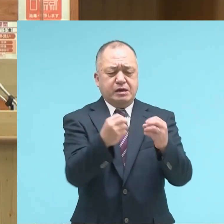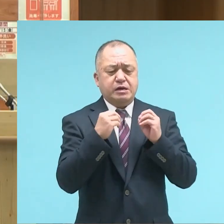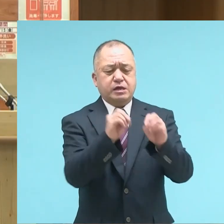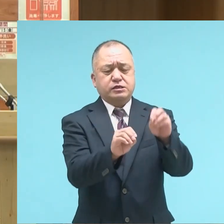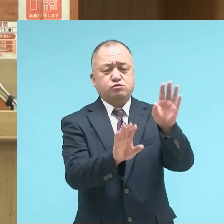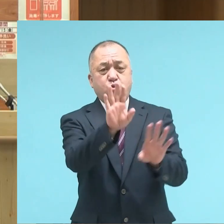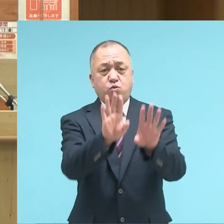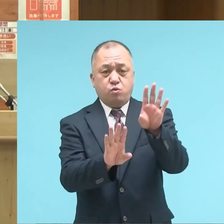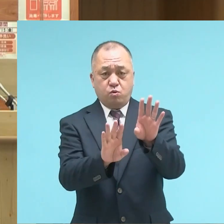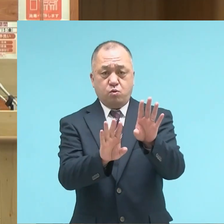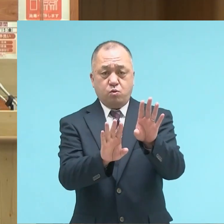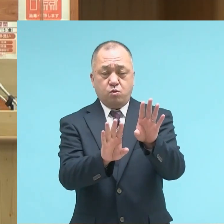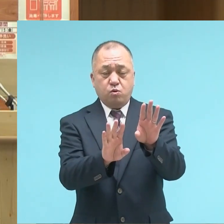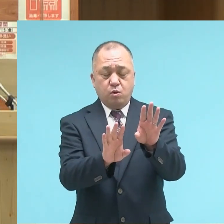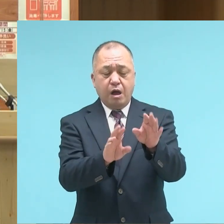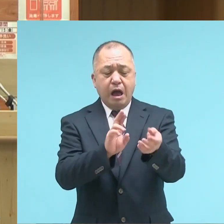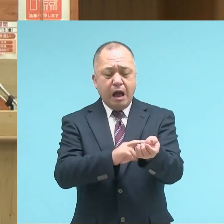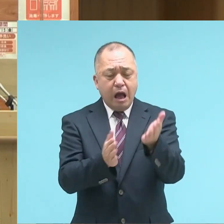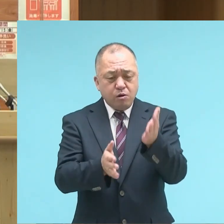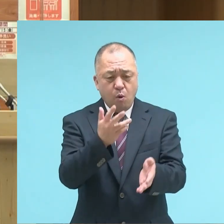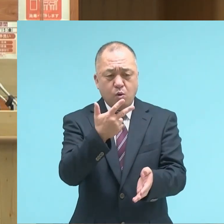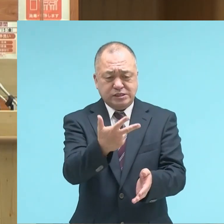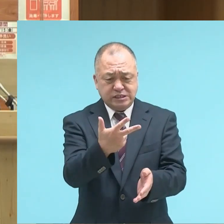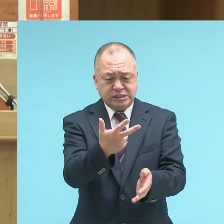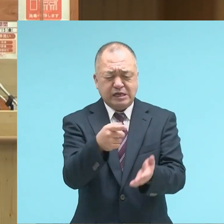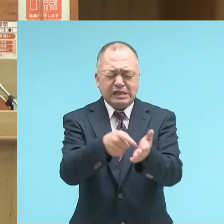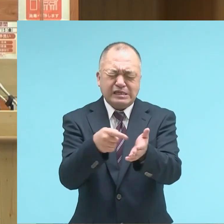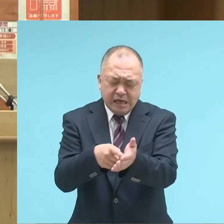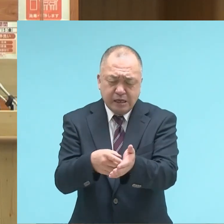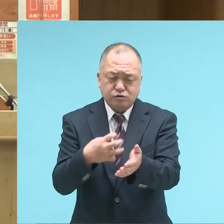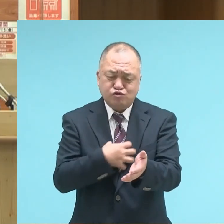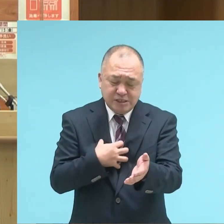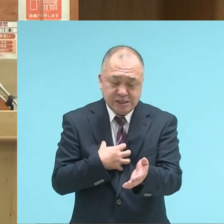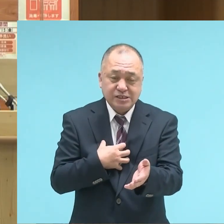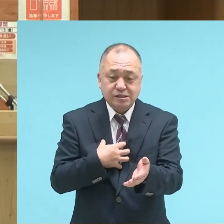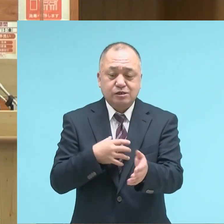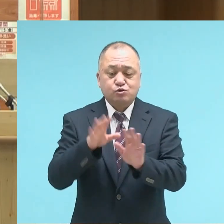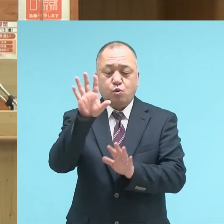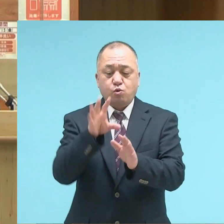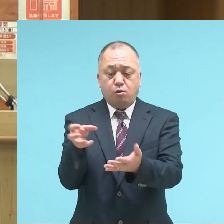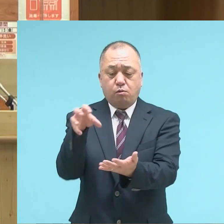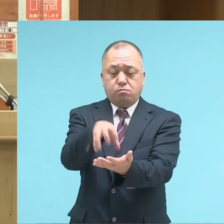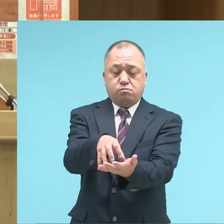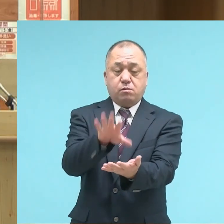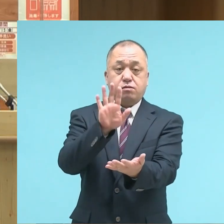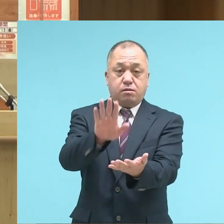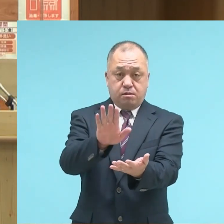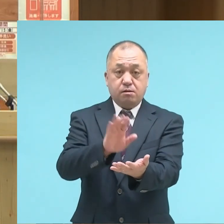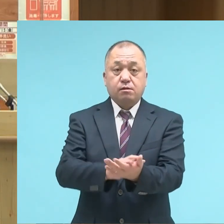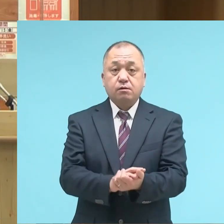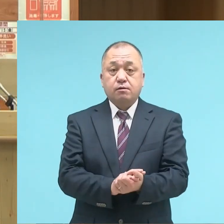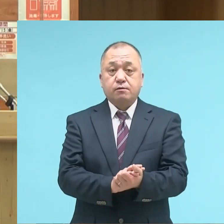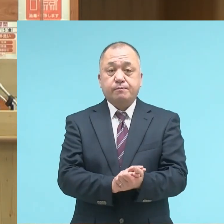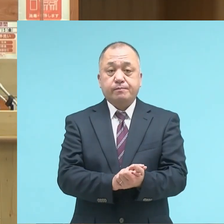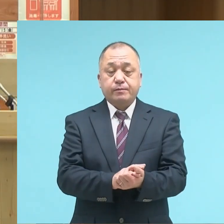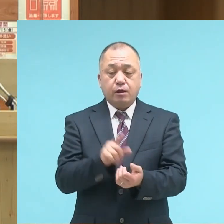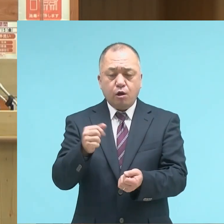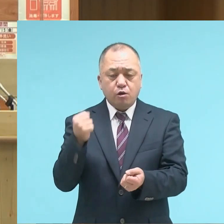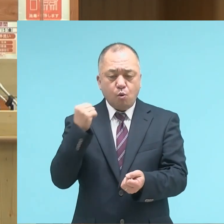護師の確保などに大変苦慮しているという状況などが綴られておりまして、そういった強化について指示を